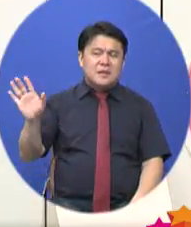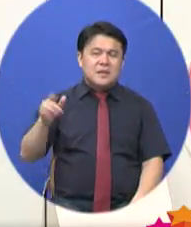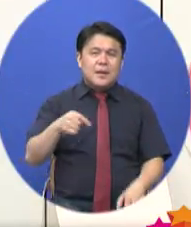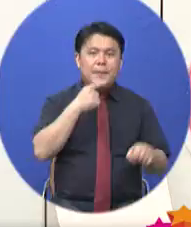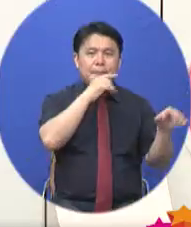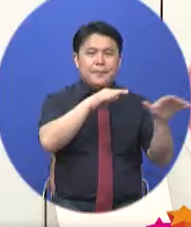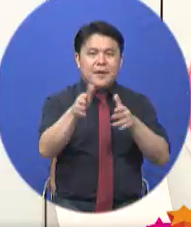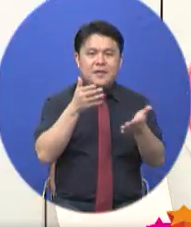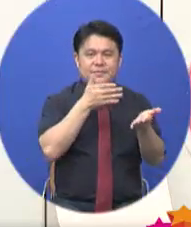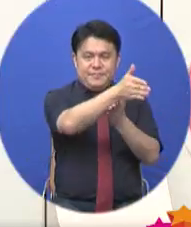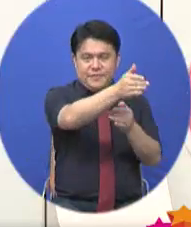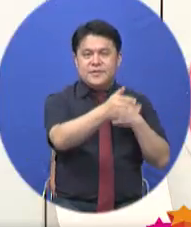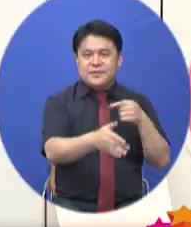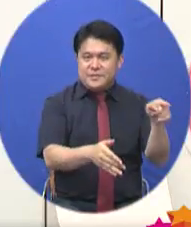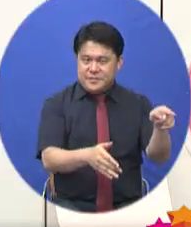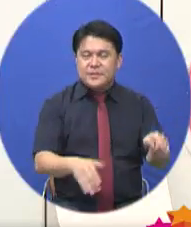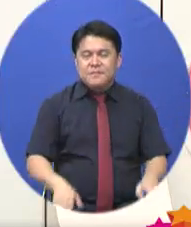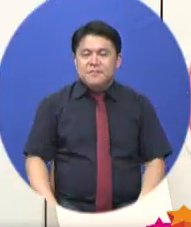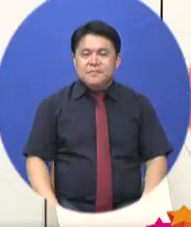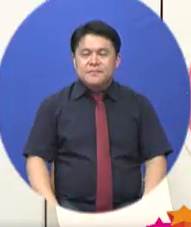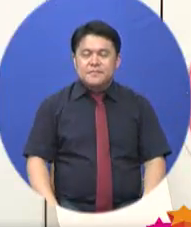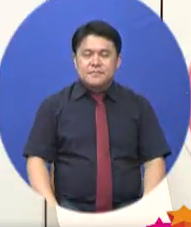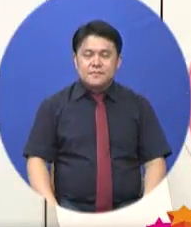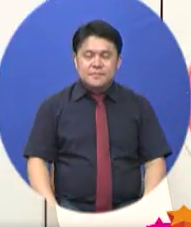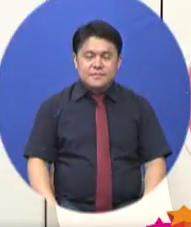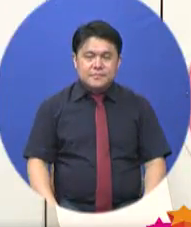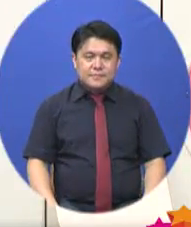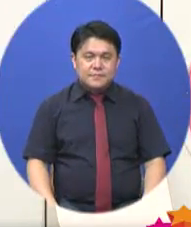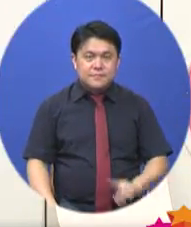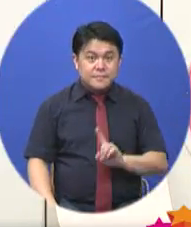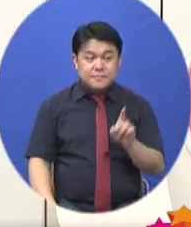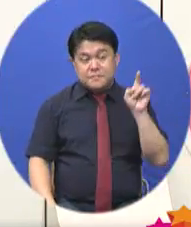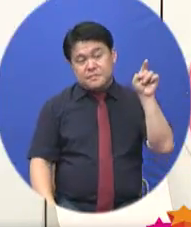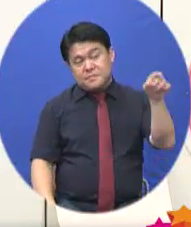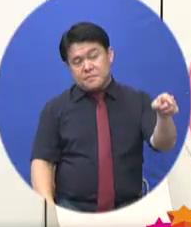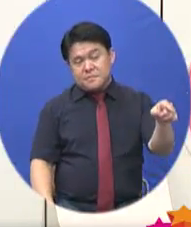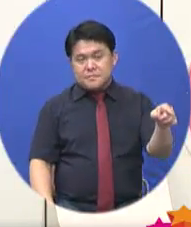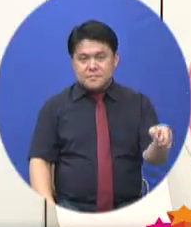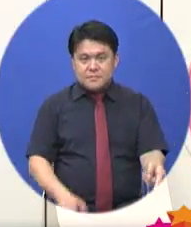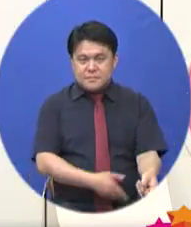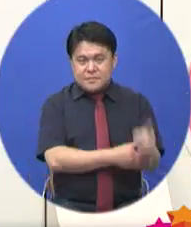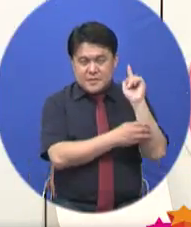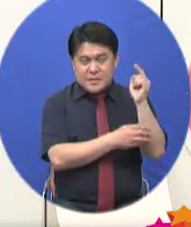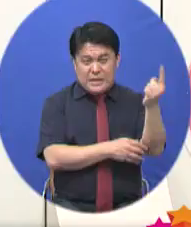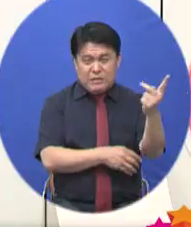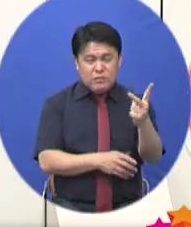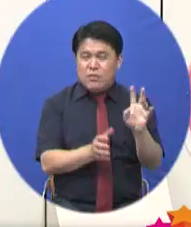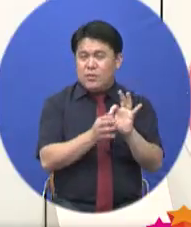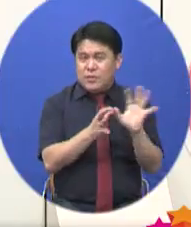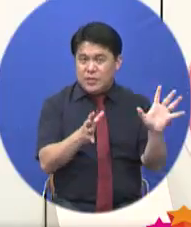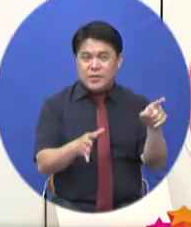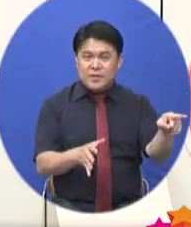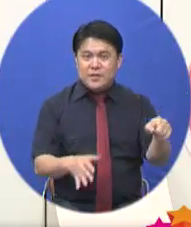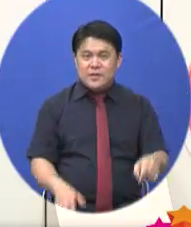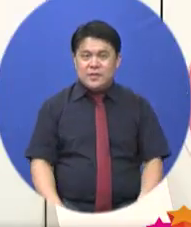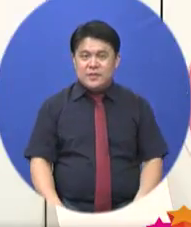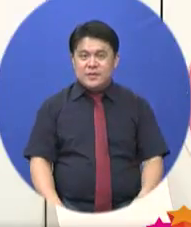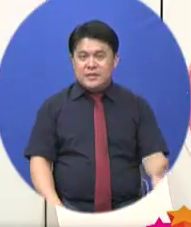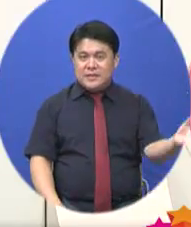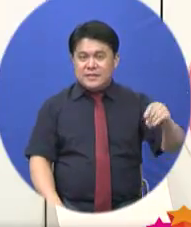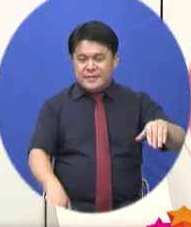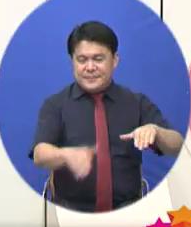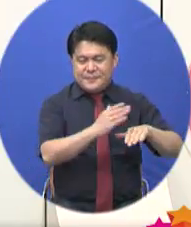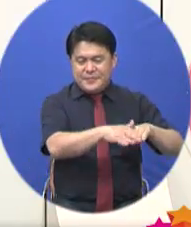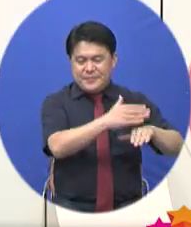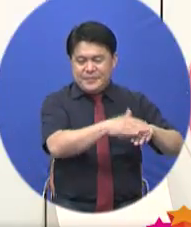다니고 바다 네. 낚시로 주로 많이 나가고 있는데. 네네. 아 거 가서 한 마리 잡든 두 마리 잡든 거기서 네. 뭐